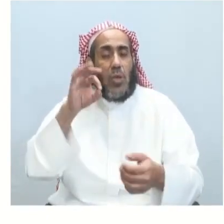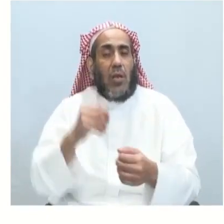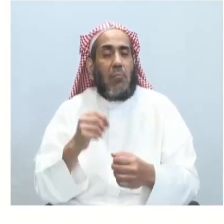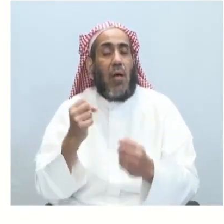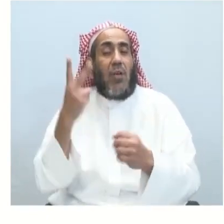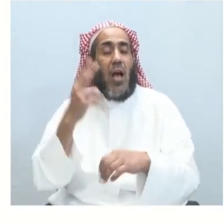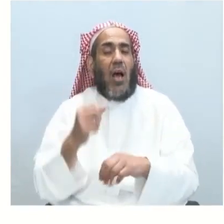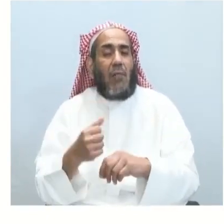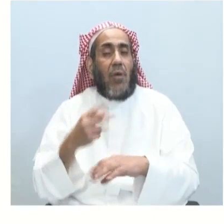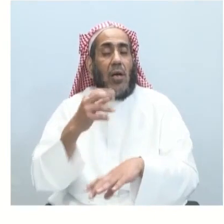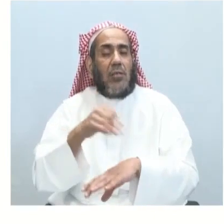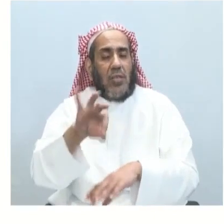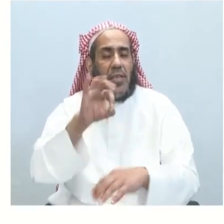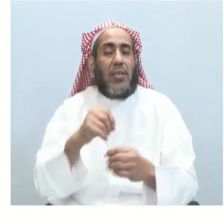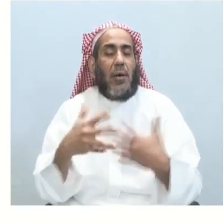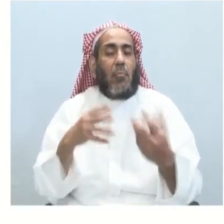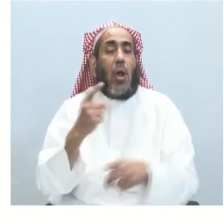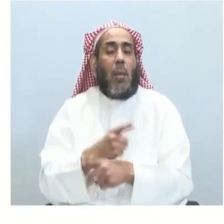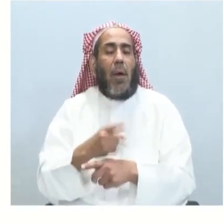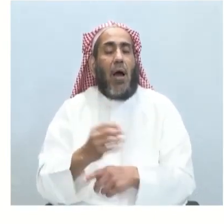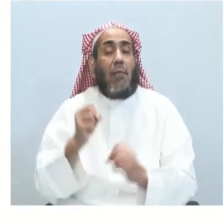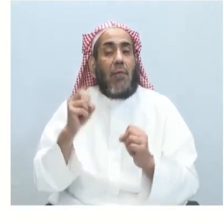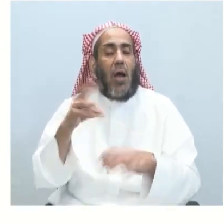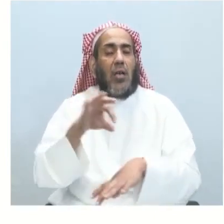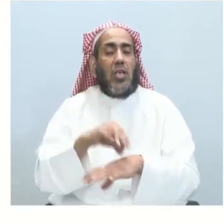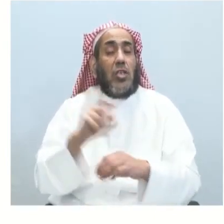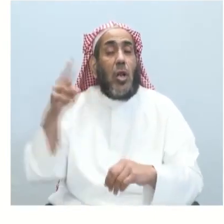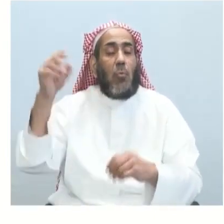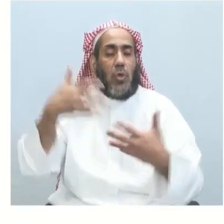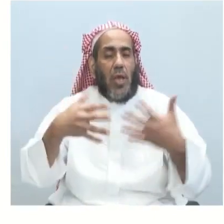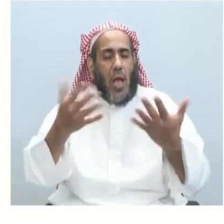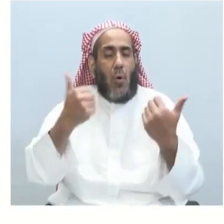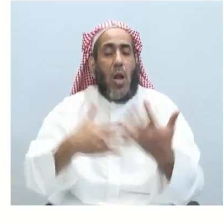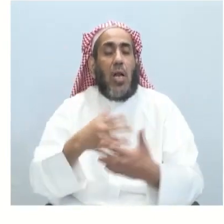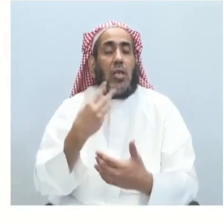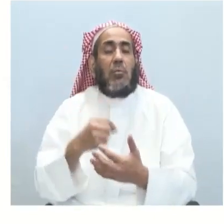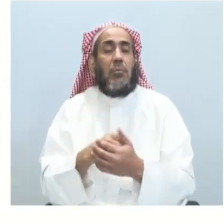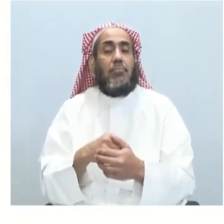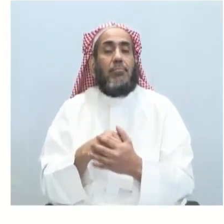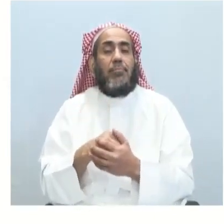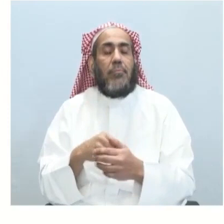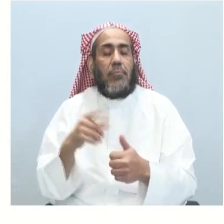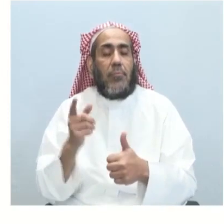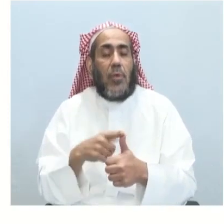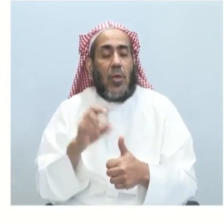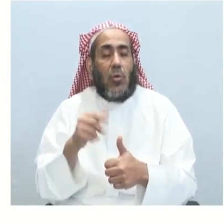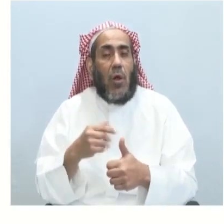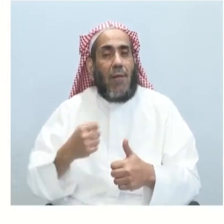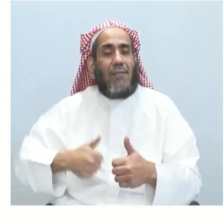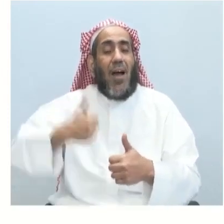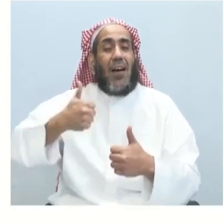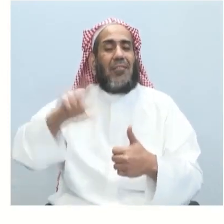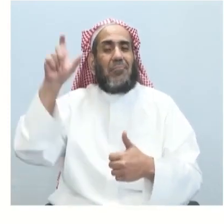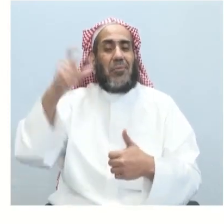افكار استخرجها افكار النص للبحتري جميل احسنتم طبعا هنا نذكر ان فخر الشاعر